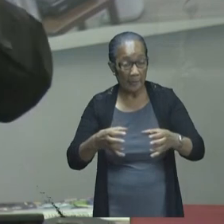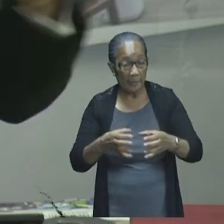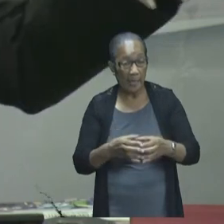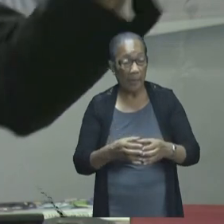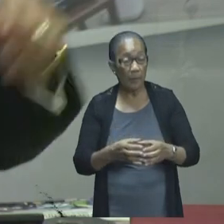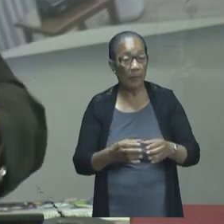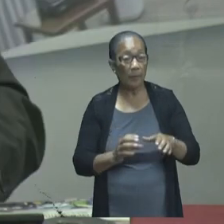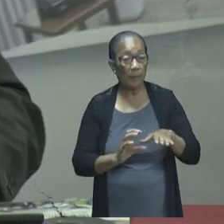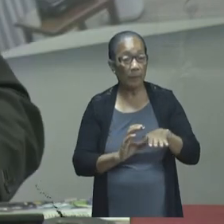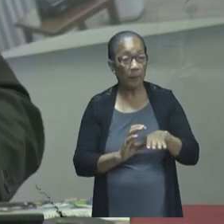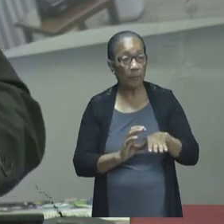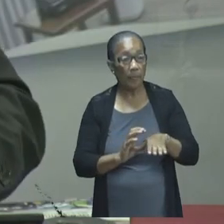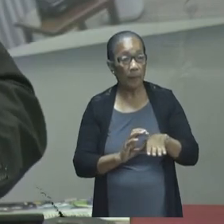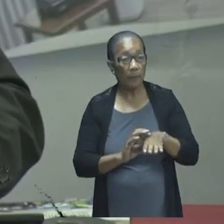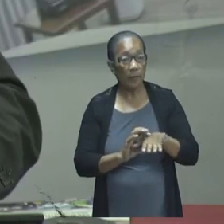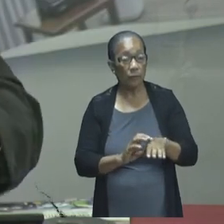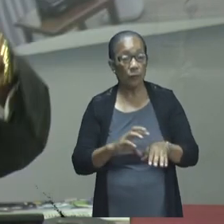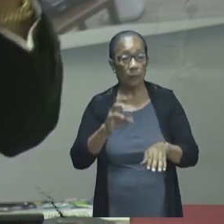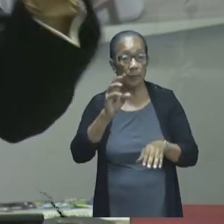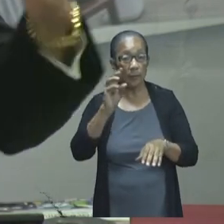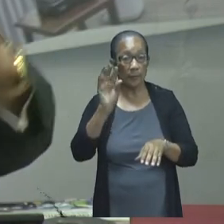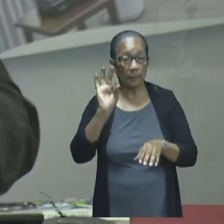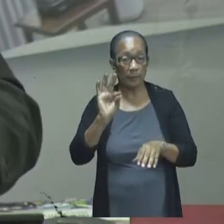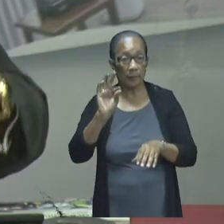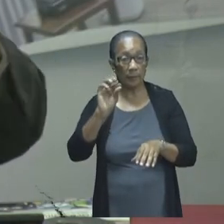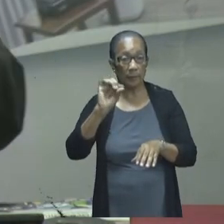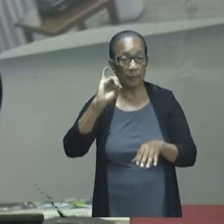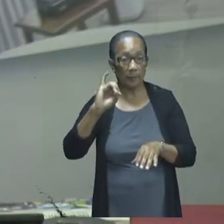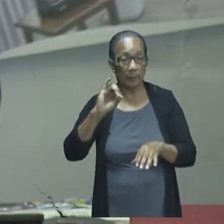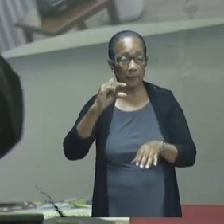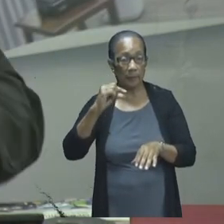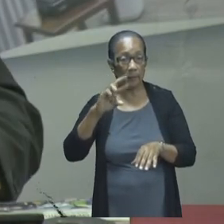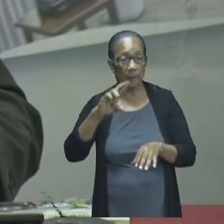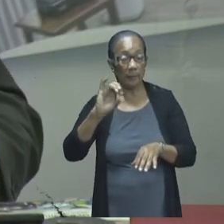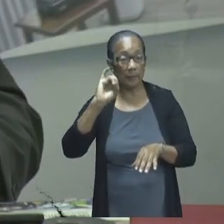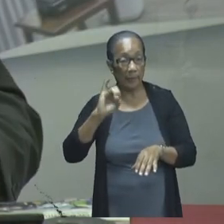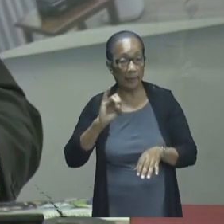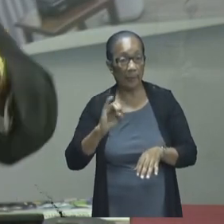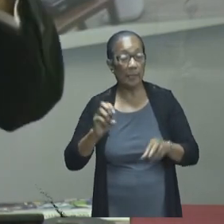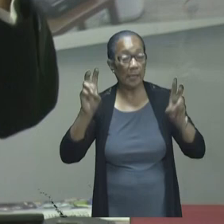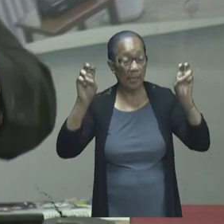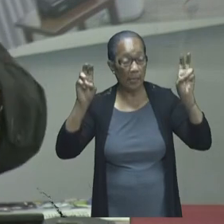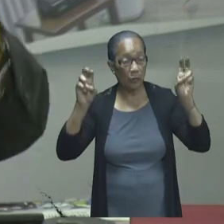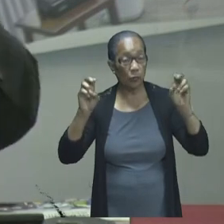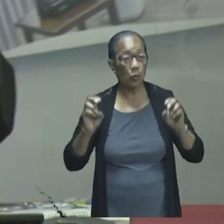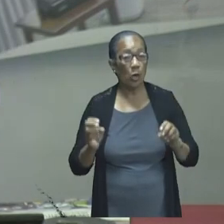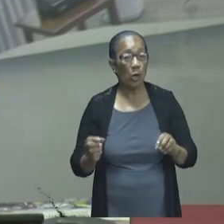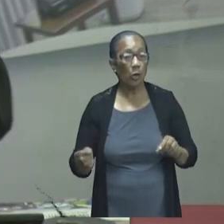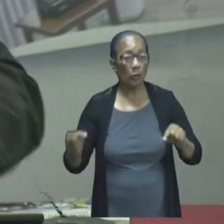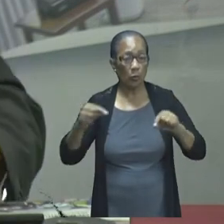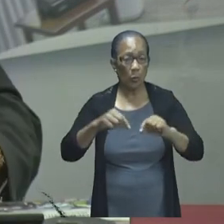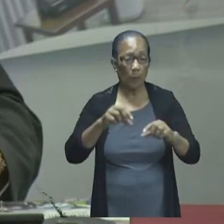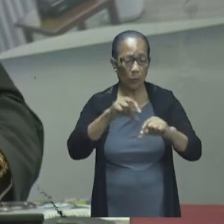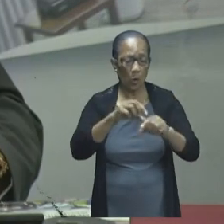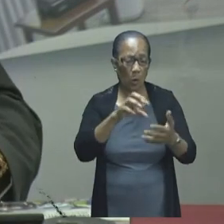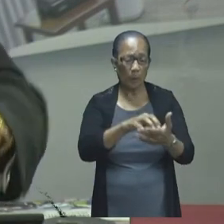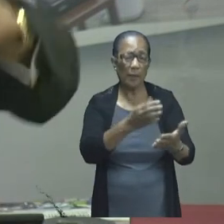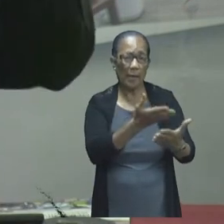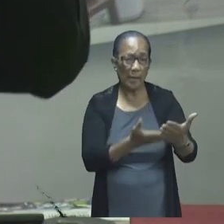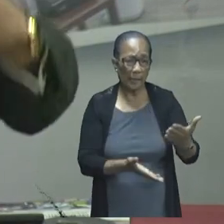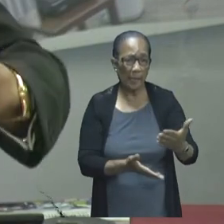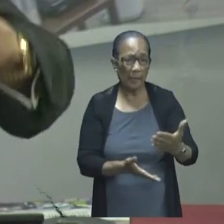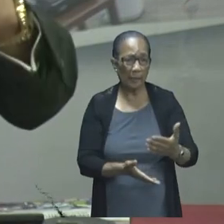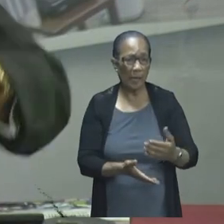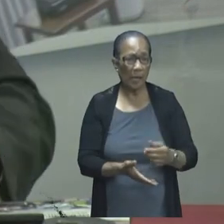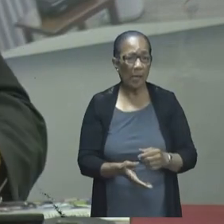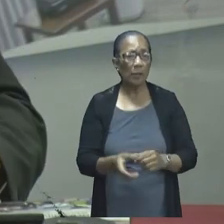waaronder het tigi s oh het wordt besproken op ministerieel niveau het komt op agenda presencing niveau dus